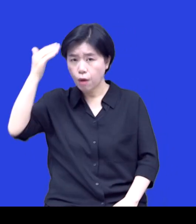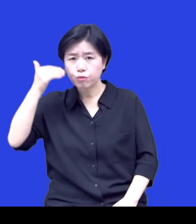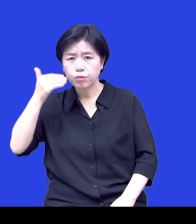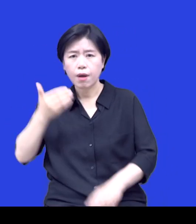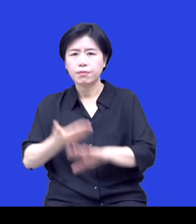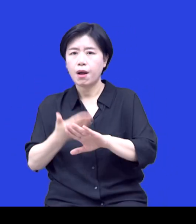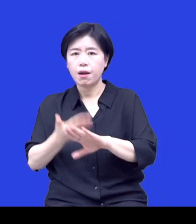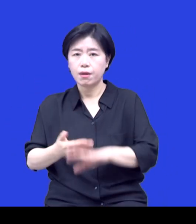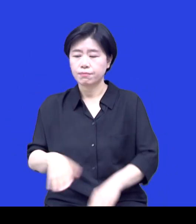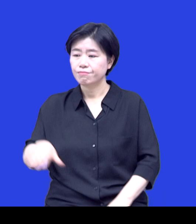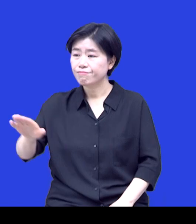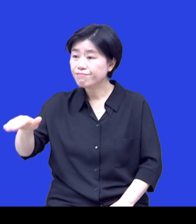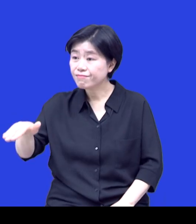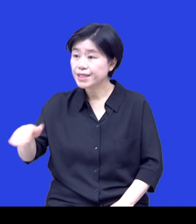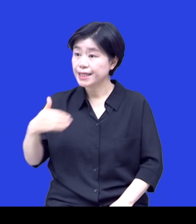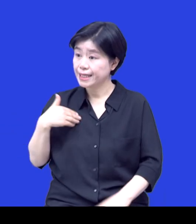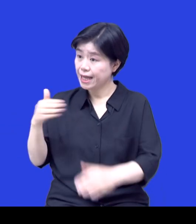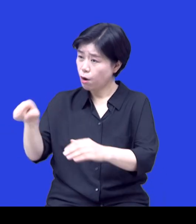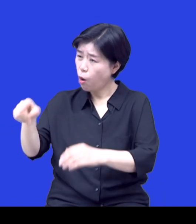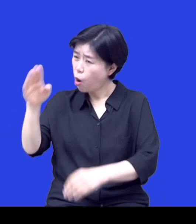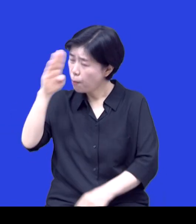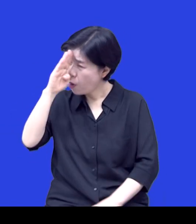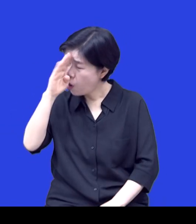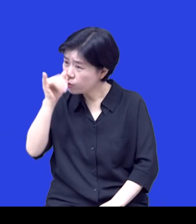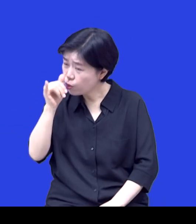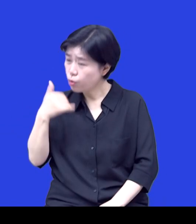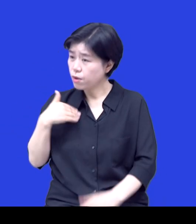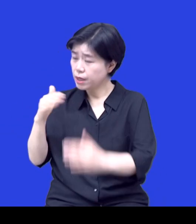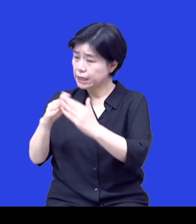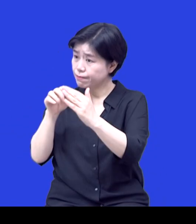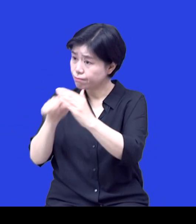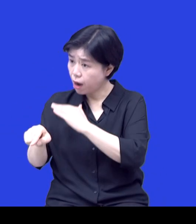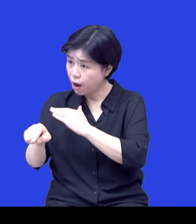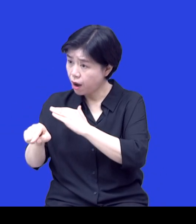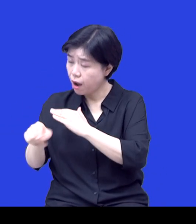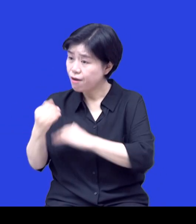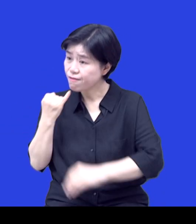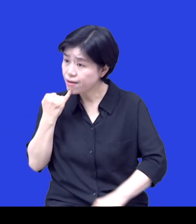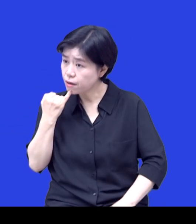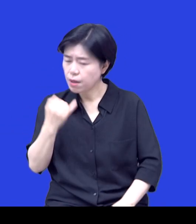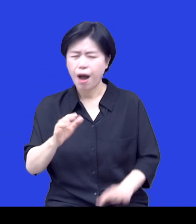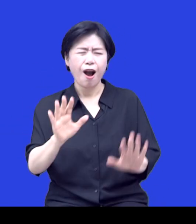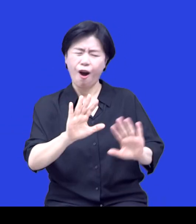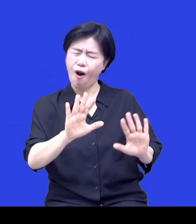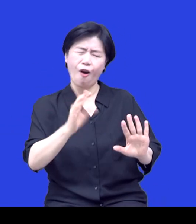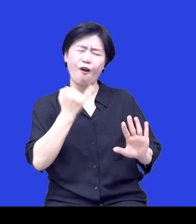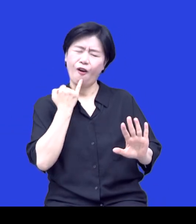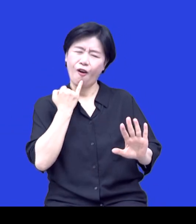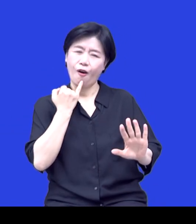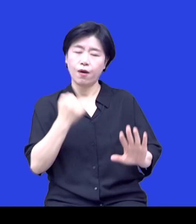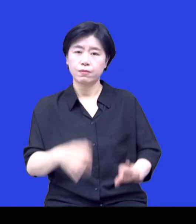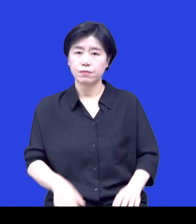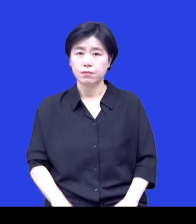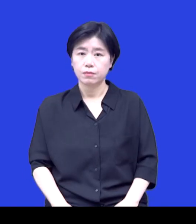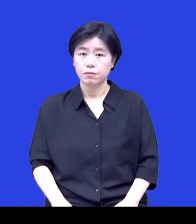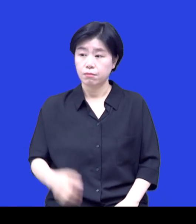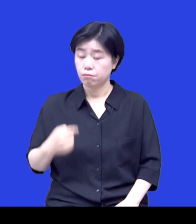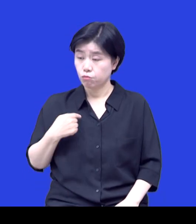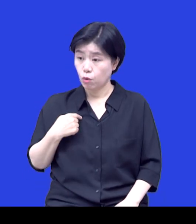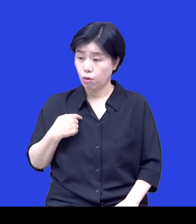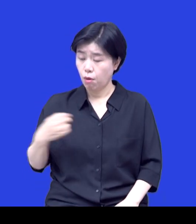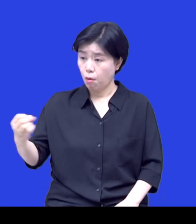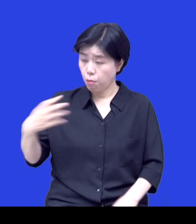권사님 편찮으시다는데 제가 신방 앞에 그랬더니 목사님 바쁘신데 안 오셔도 돼요. 안 가면 안 돼요. 안 갔더니 목사님이